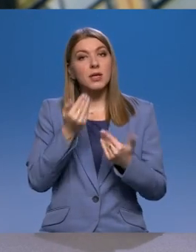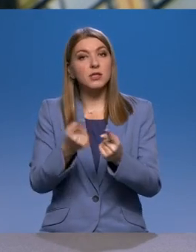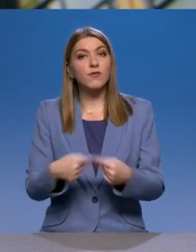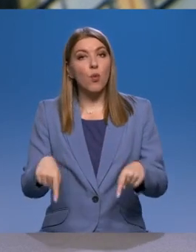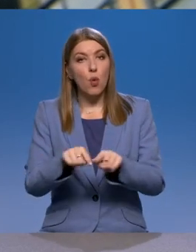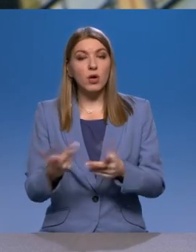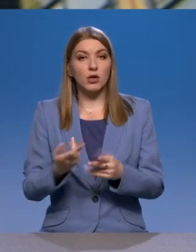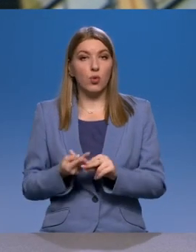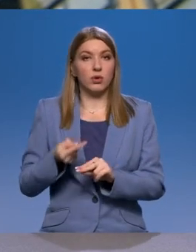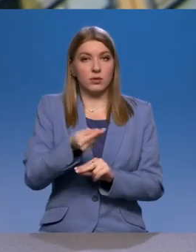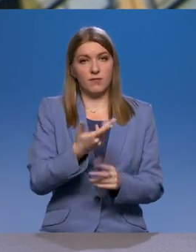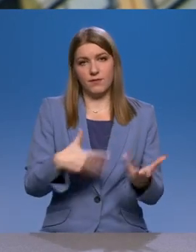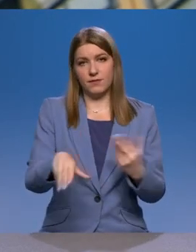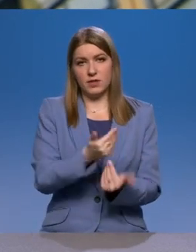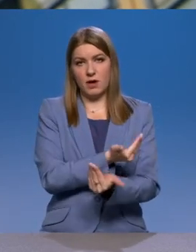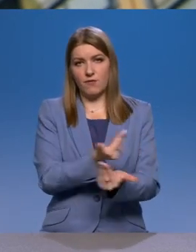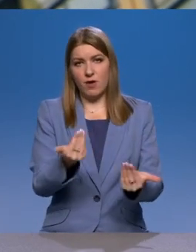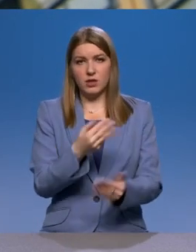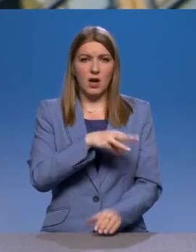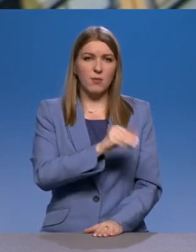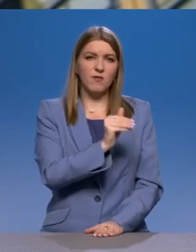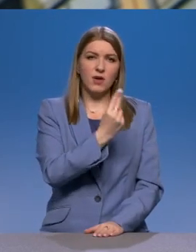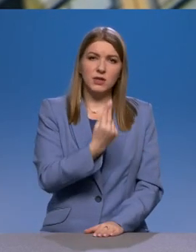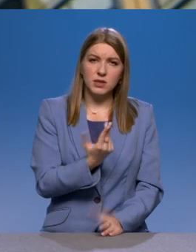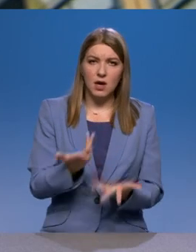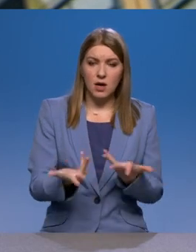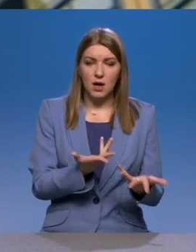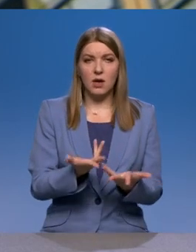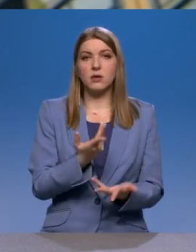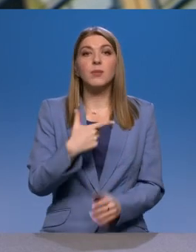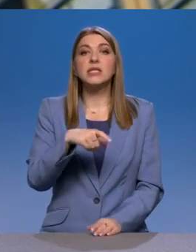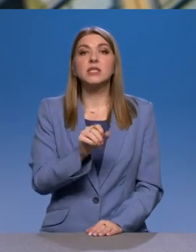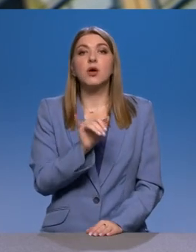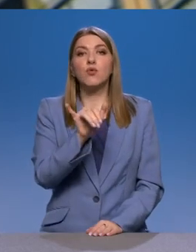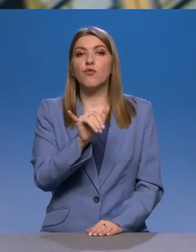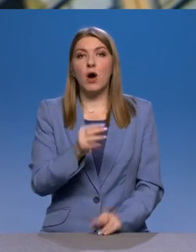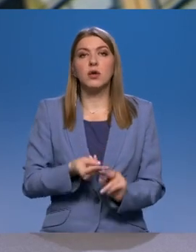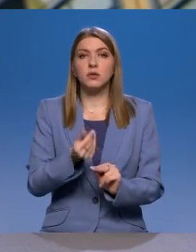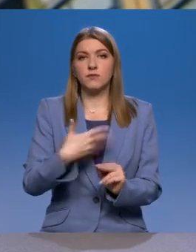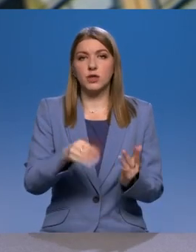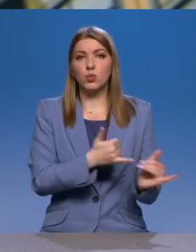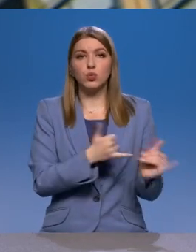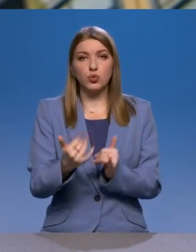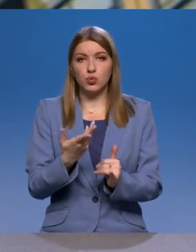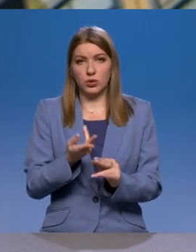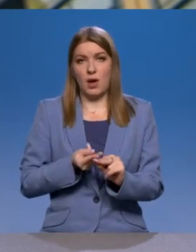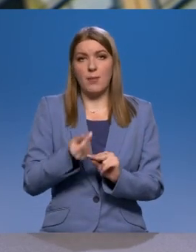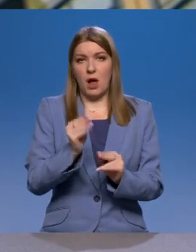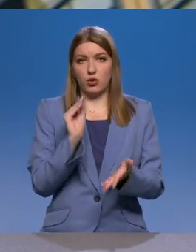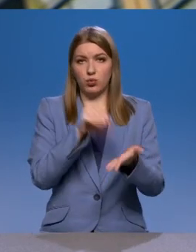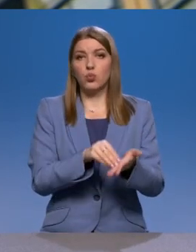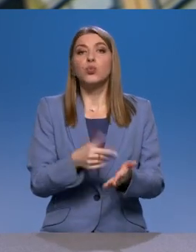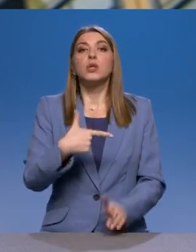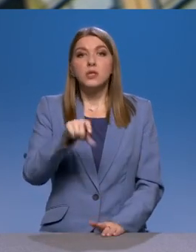вам все ваши там МФЦ, наверняка у вас, где вам начисляют вот эти все услуги, где начисляют эти оплаты. Обратитесь туда.